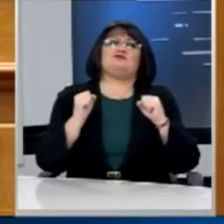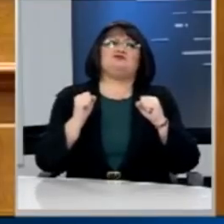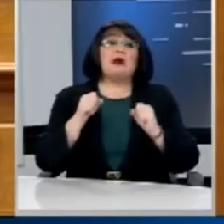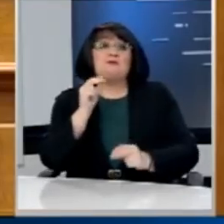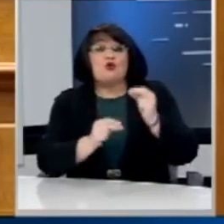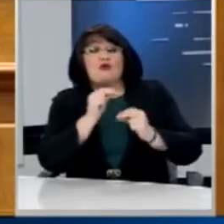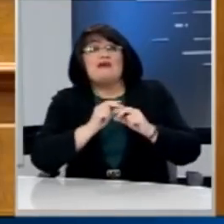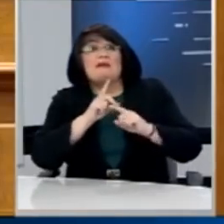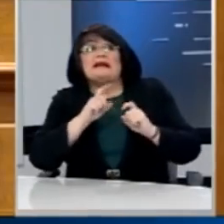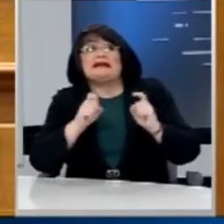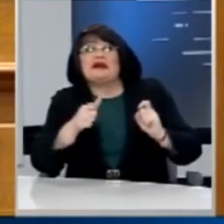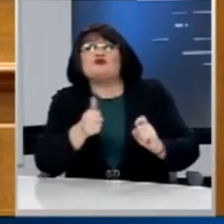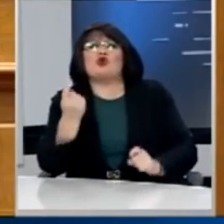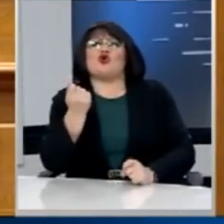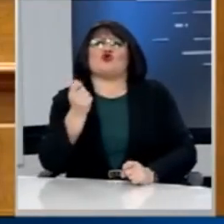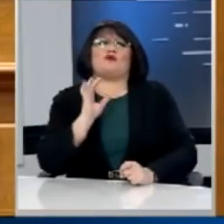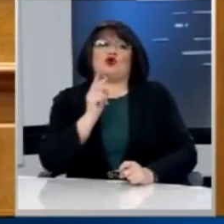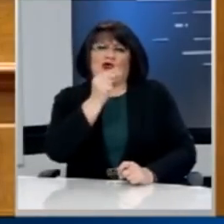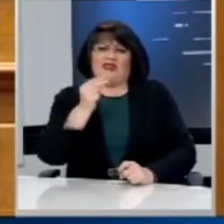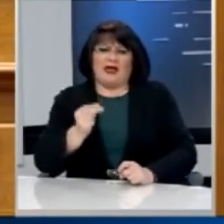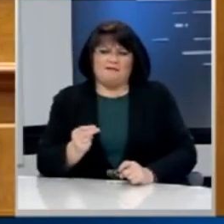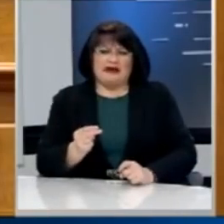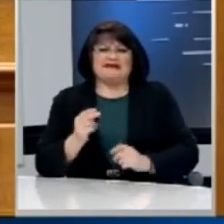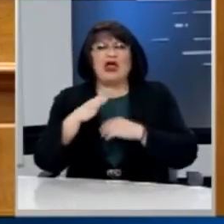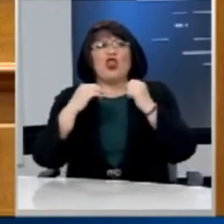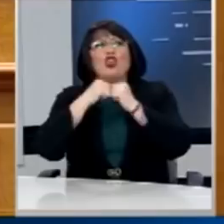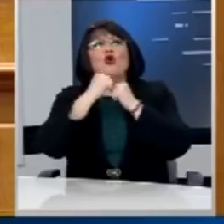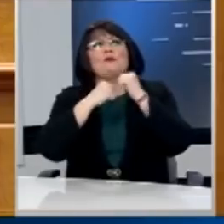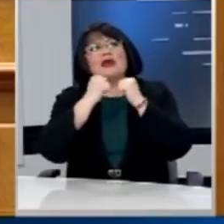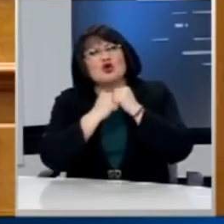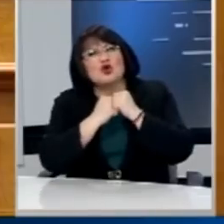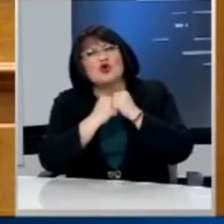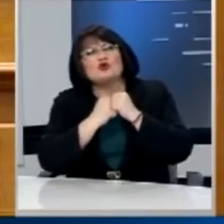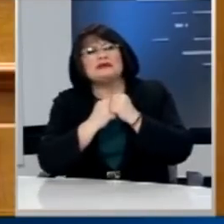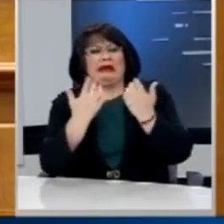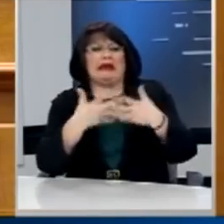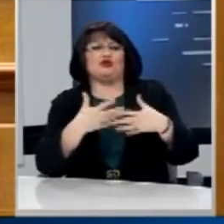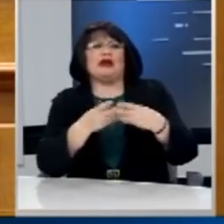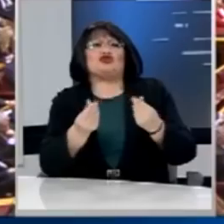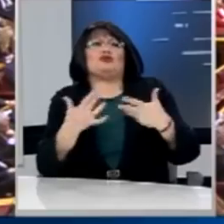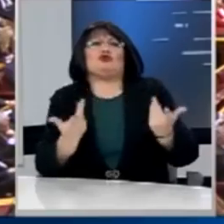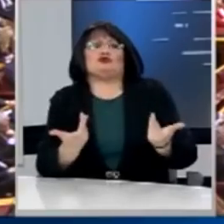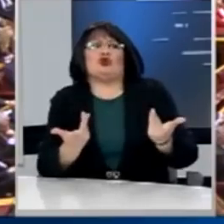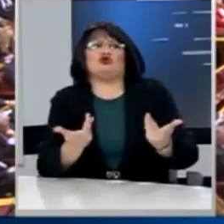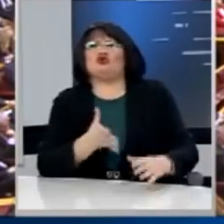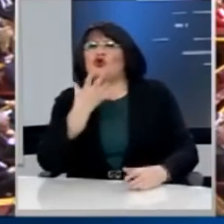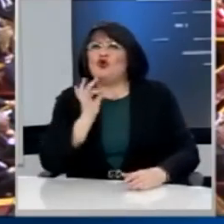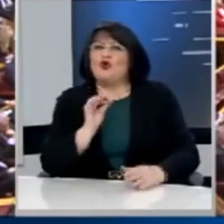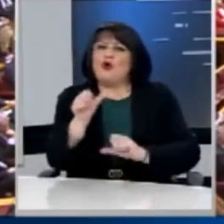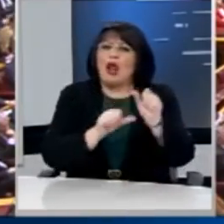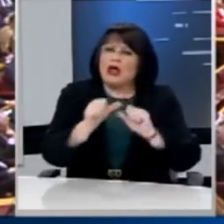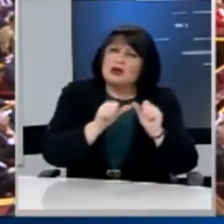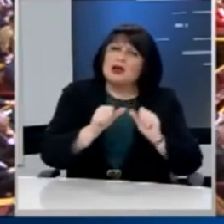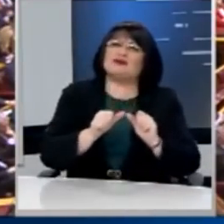το πρόβλημα δεν είναι μόνο οικονομικό, αλλά είναι δομικό και είναι και λειτουργικό. Γιατί υπάρχουν